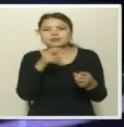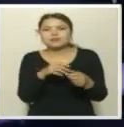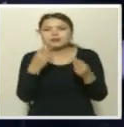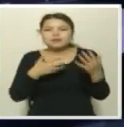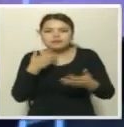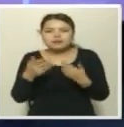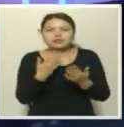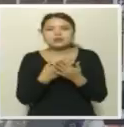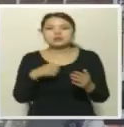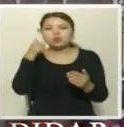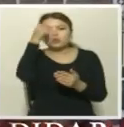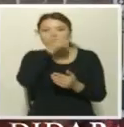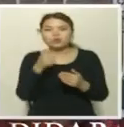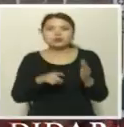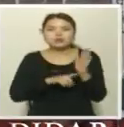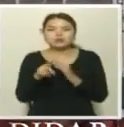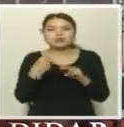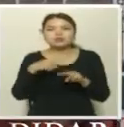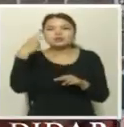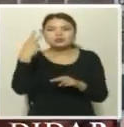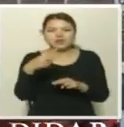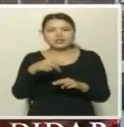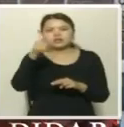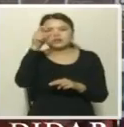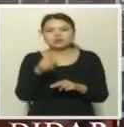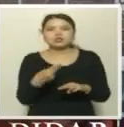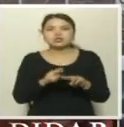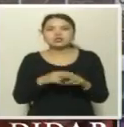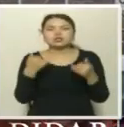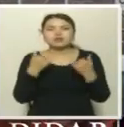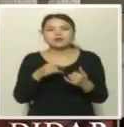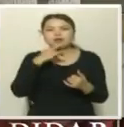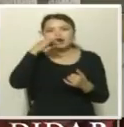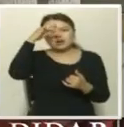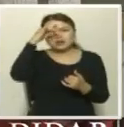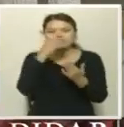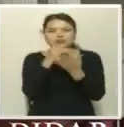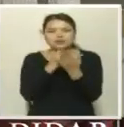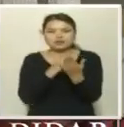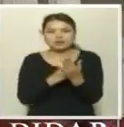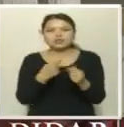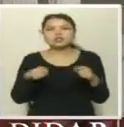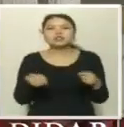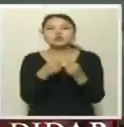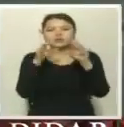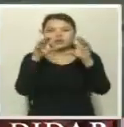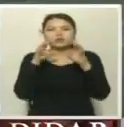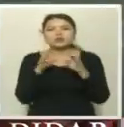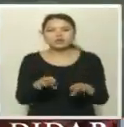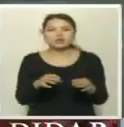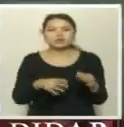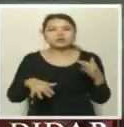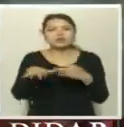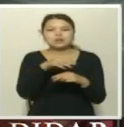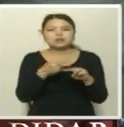начала года зарегистрировано 20 фактов по статье 408 Кодекса об административных правонарушениях, нарушение правил